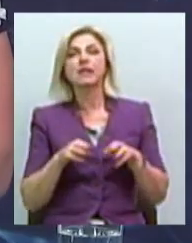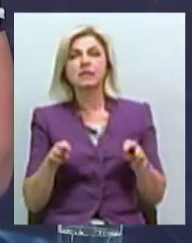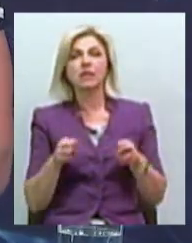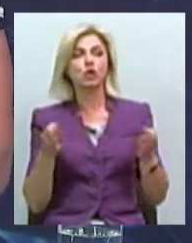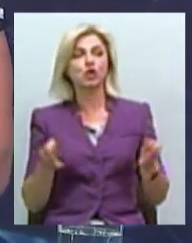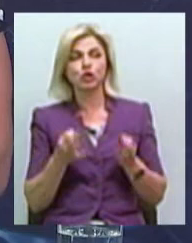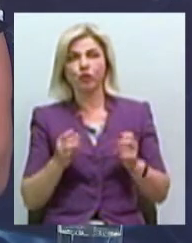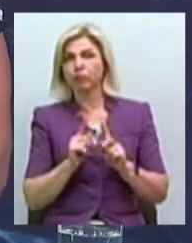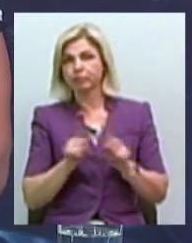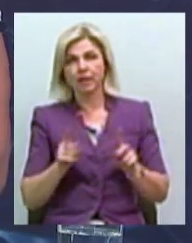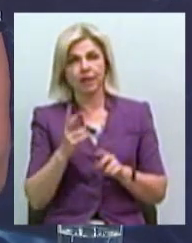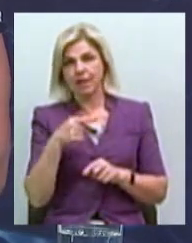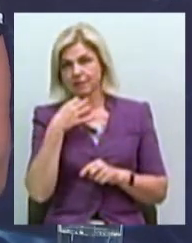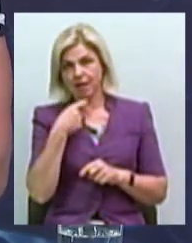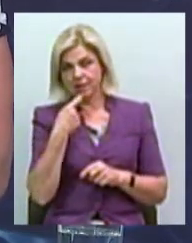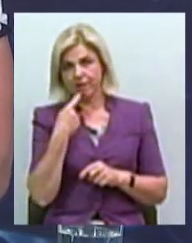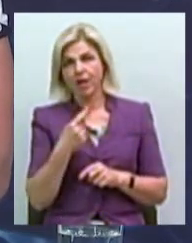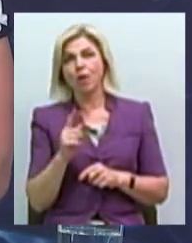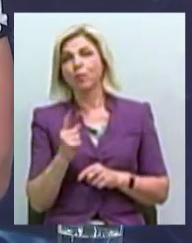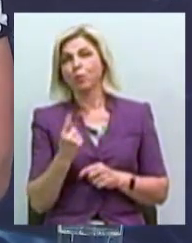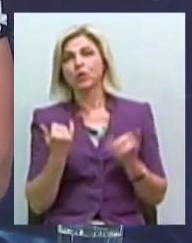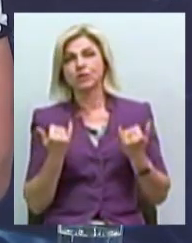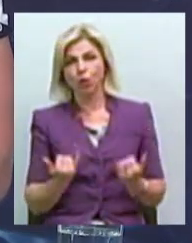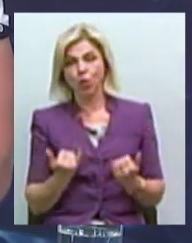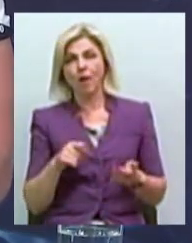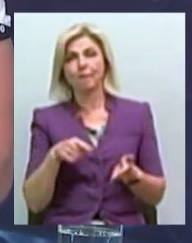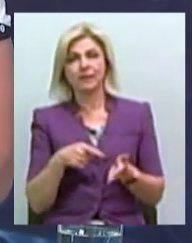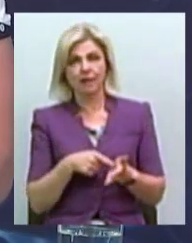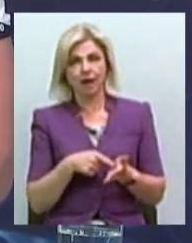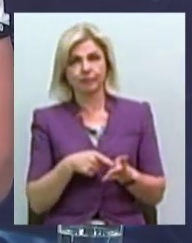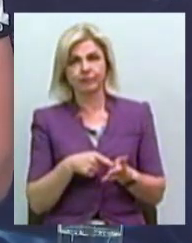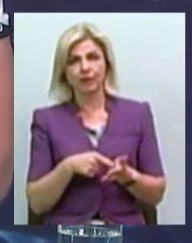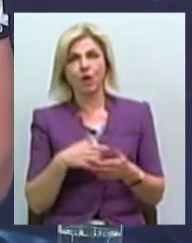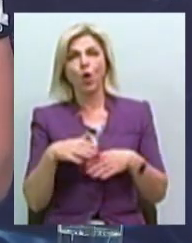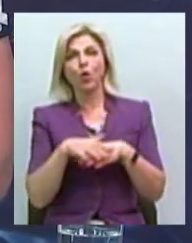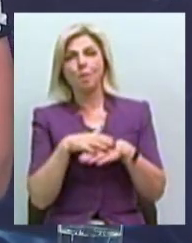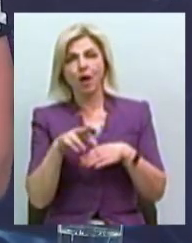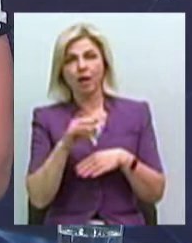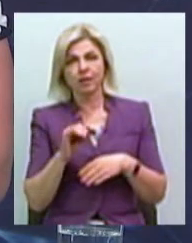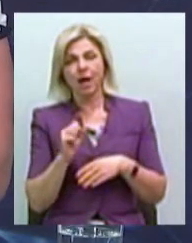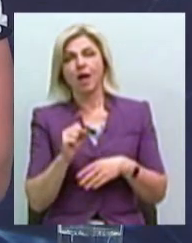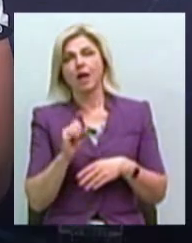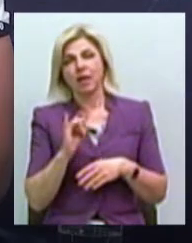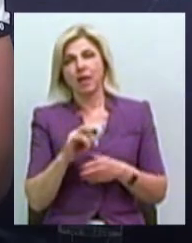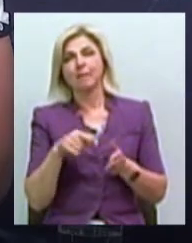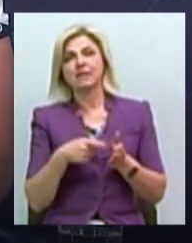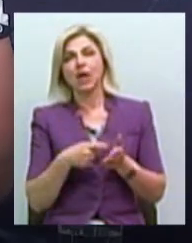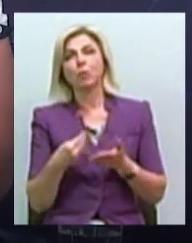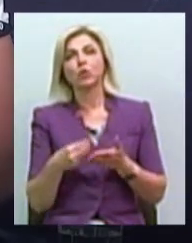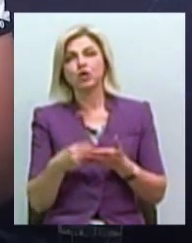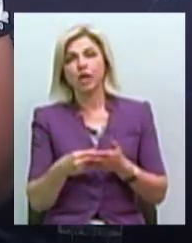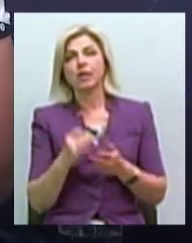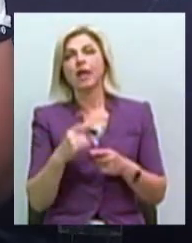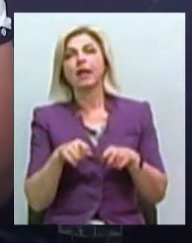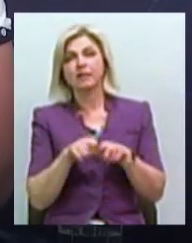нічого надзвичайного не сказав, тому що на сьогодні міська громада, міська рада, міський бюджет і так з цього